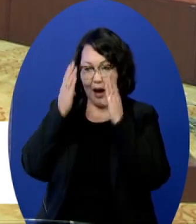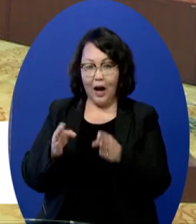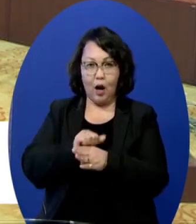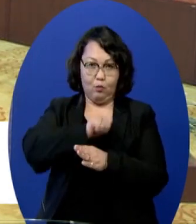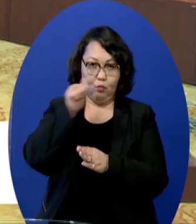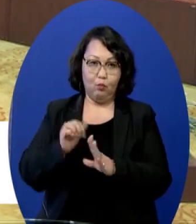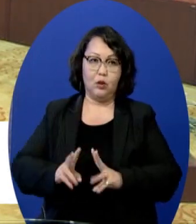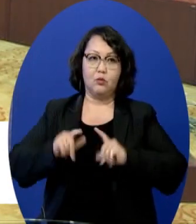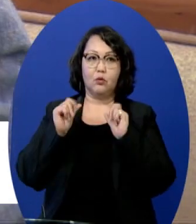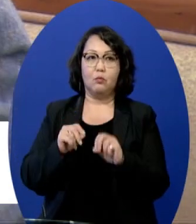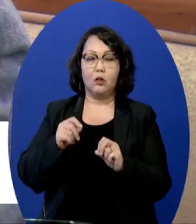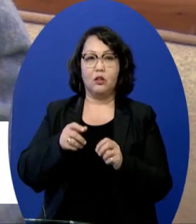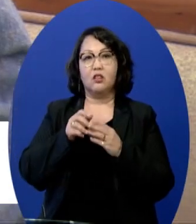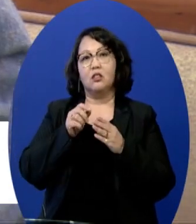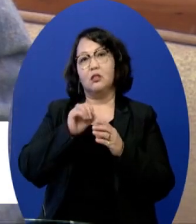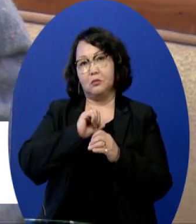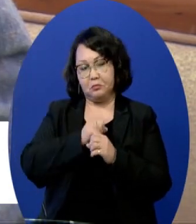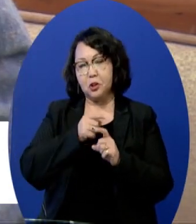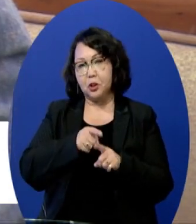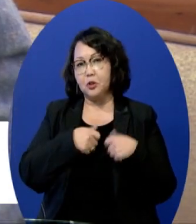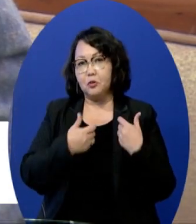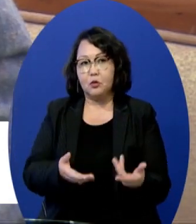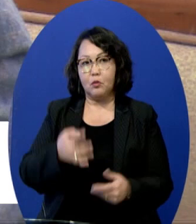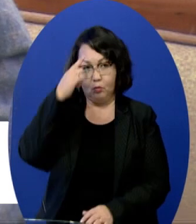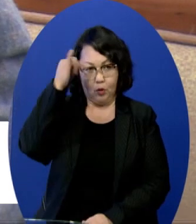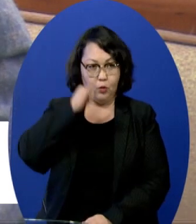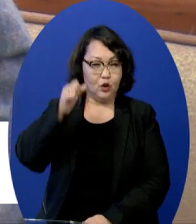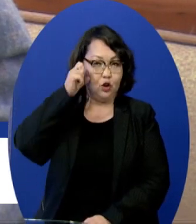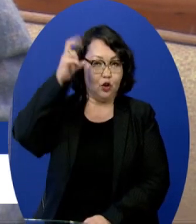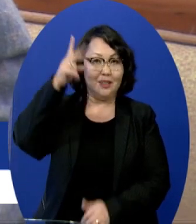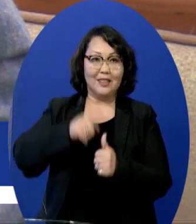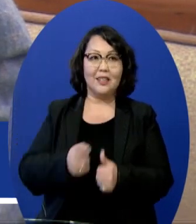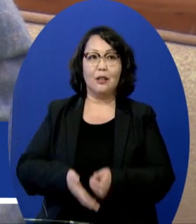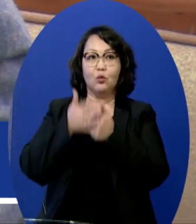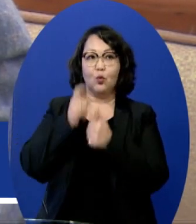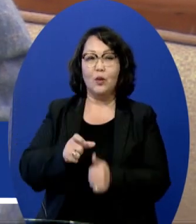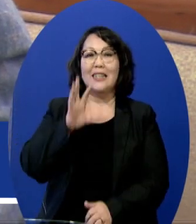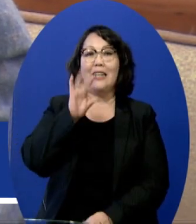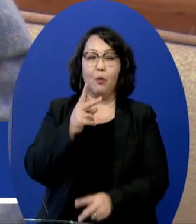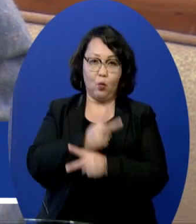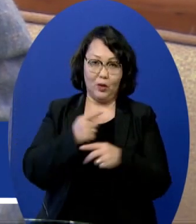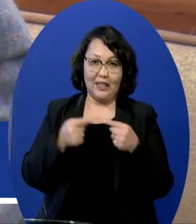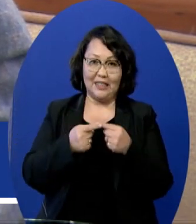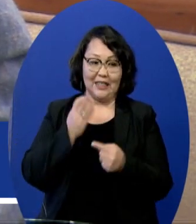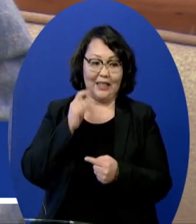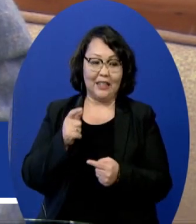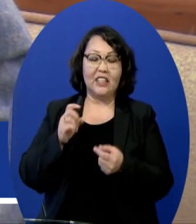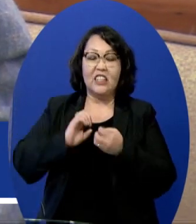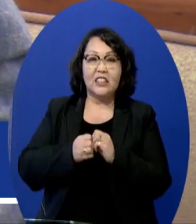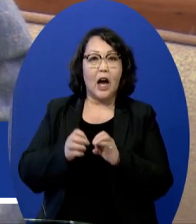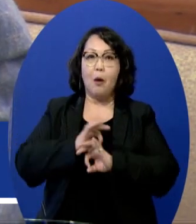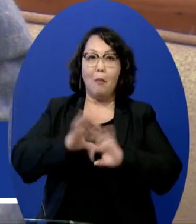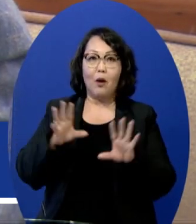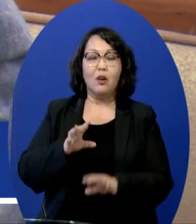юм а. Монгол улсын ерөнхийлөгч нэр дэвших хүнд бол ямар хэрэг хийснээс үл хамаарч Ирүүгэн гэмтрэг үйлдсэнд бол